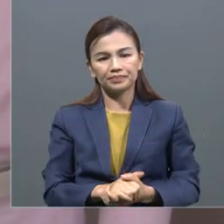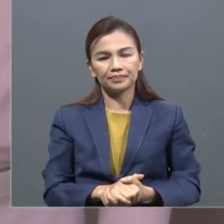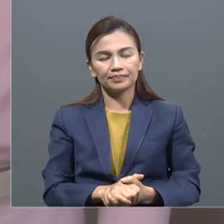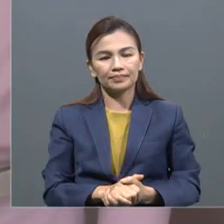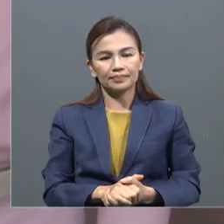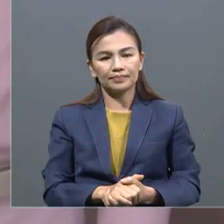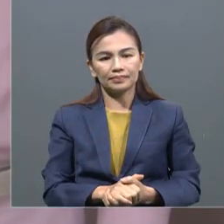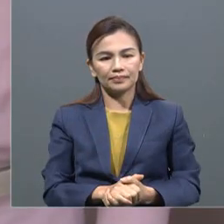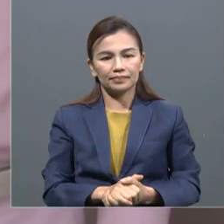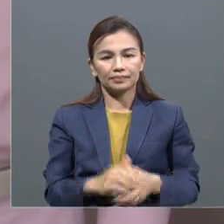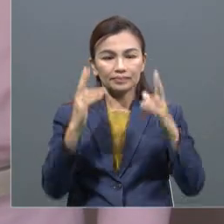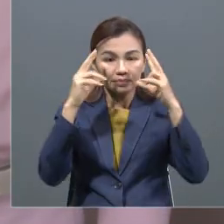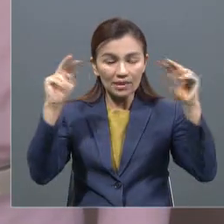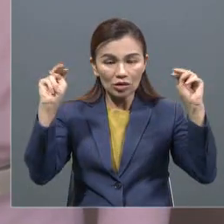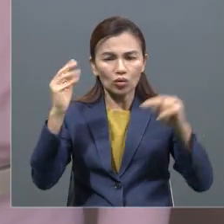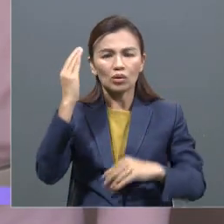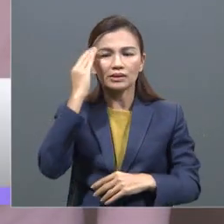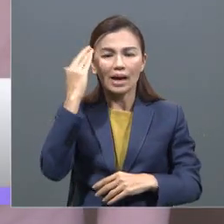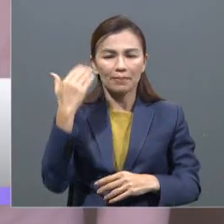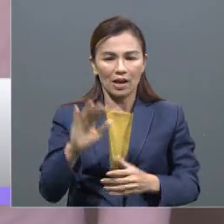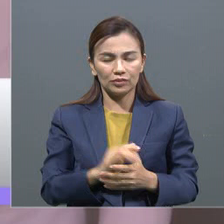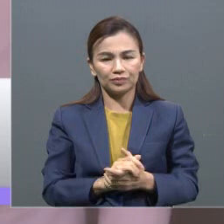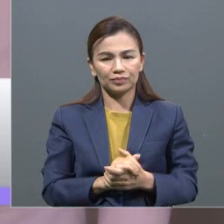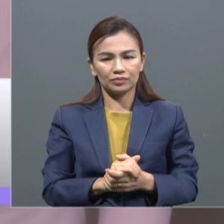เพราะท่านนายกก็พอทราบ